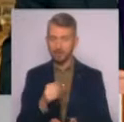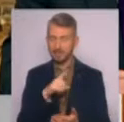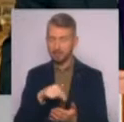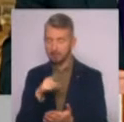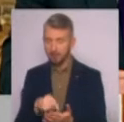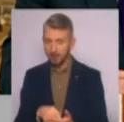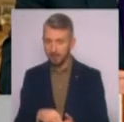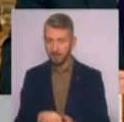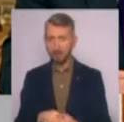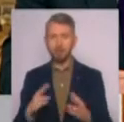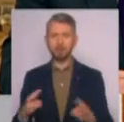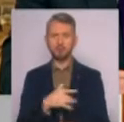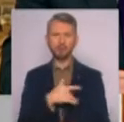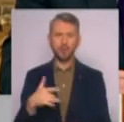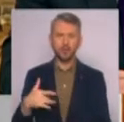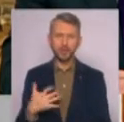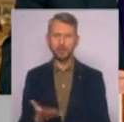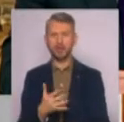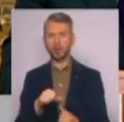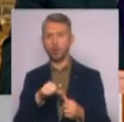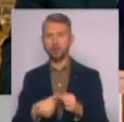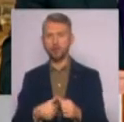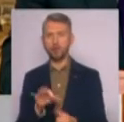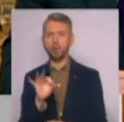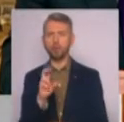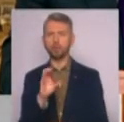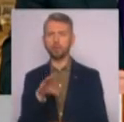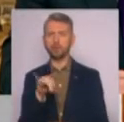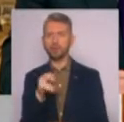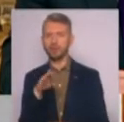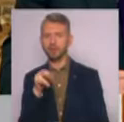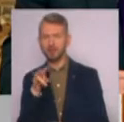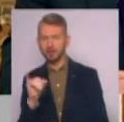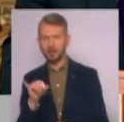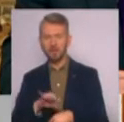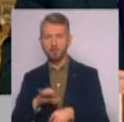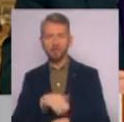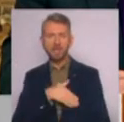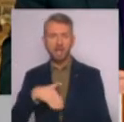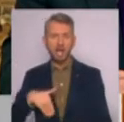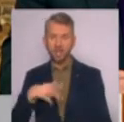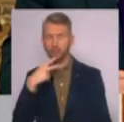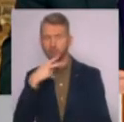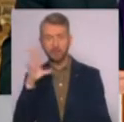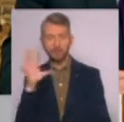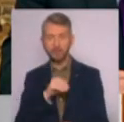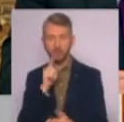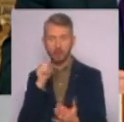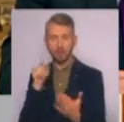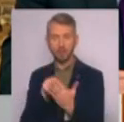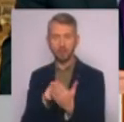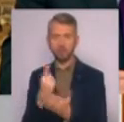запитання. Пневмонії, хронічні обструктивні захворювання легень, тютюнопаління – все це цілиться в одну мішень –